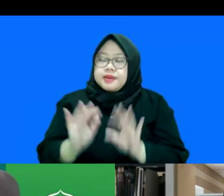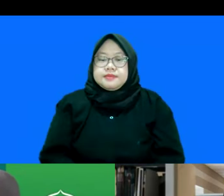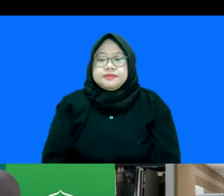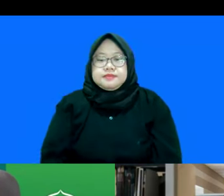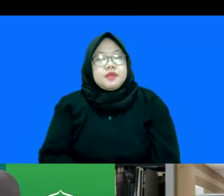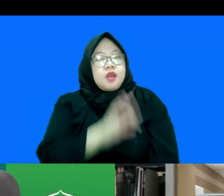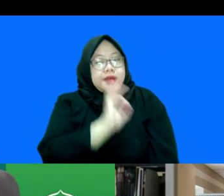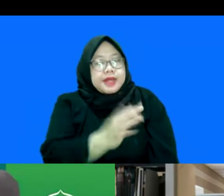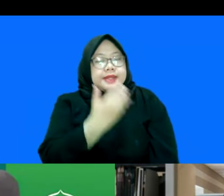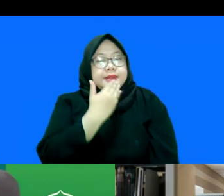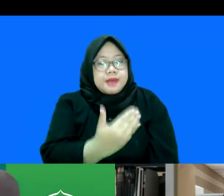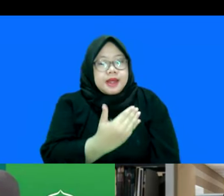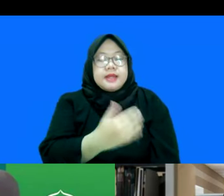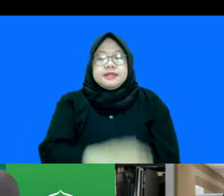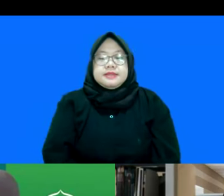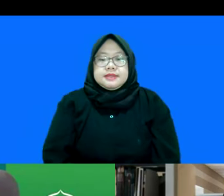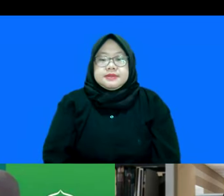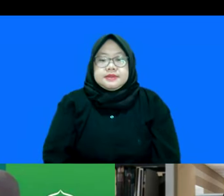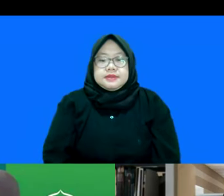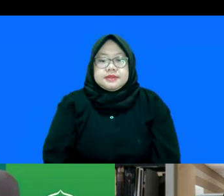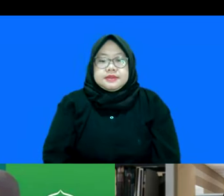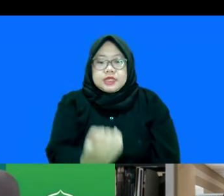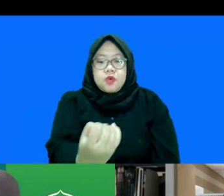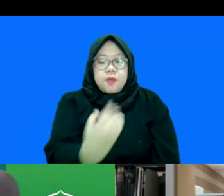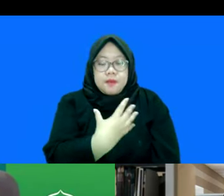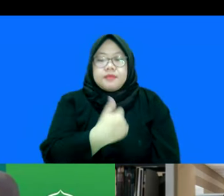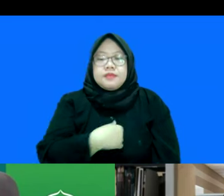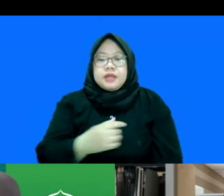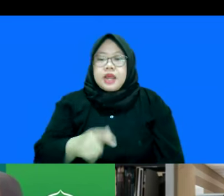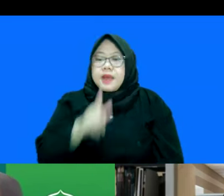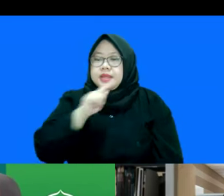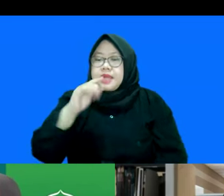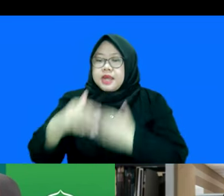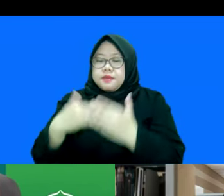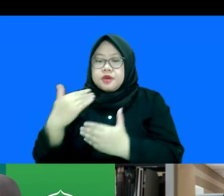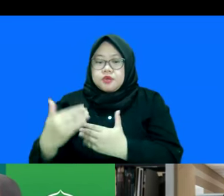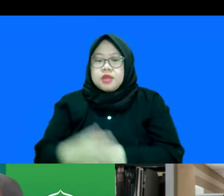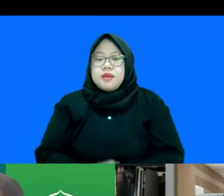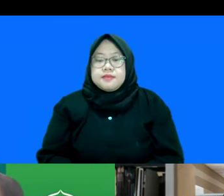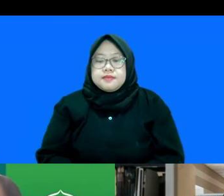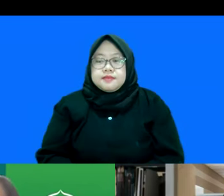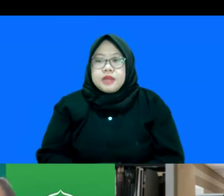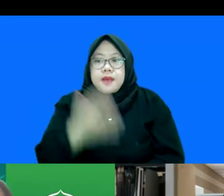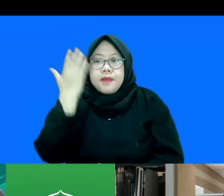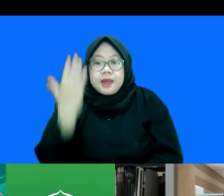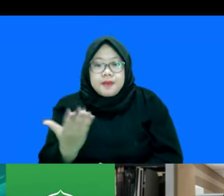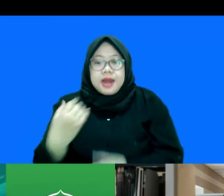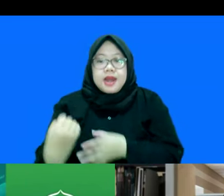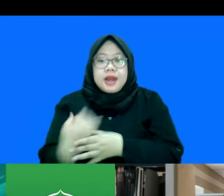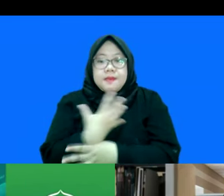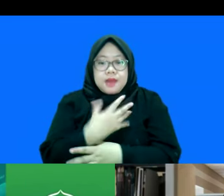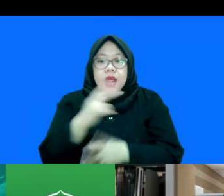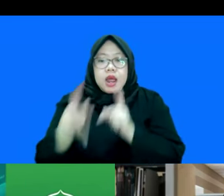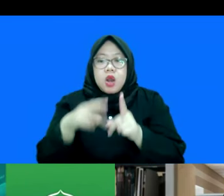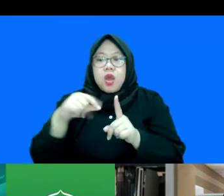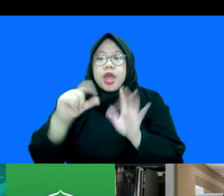Oke, baik. Terima kasih, Bang Ihsan, jawabannya. Ke pertanyaan selanjutnya, bagaimana dampaknya apabila RUU